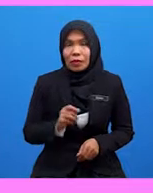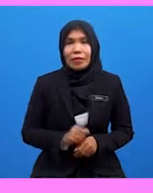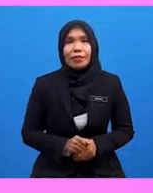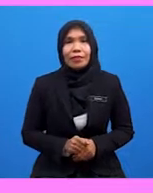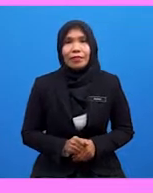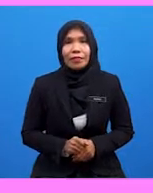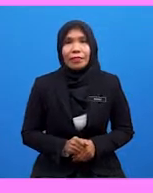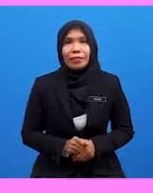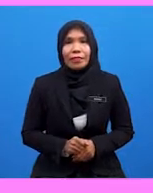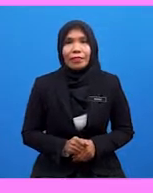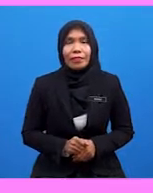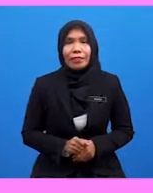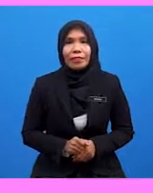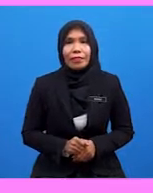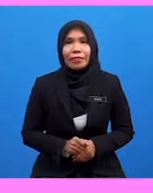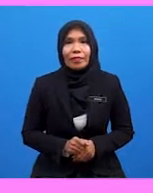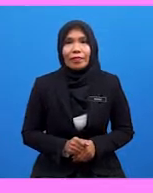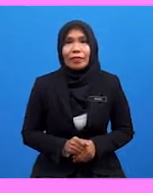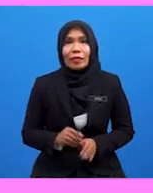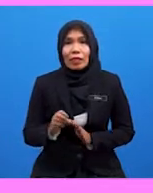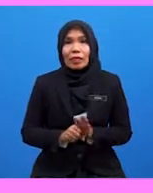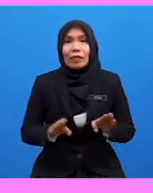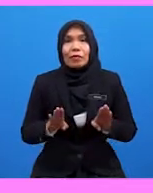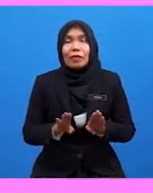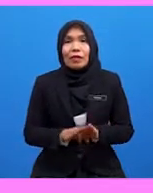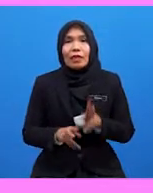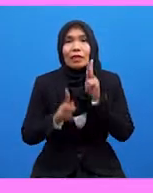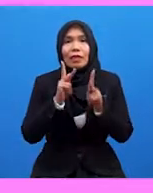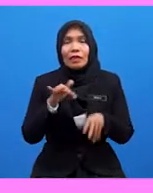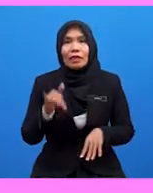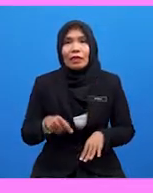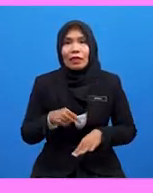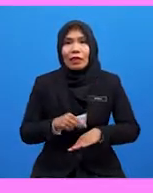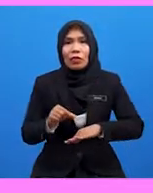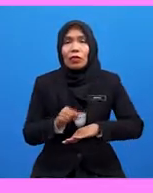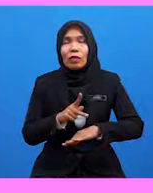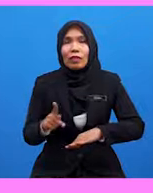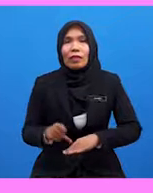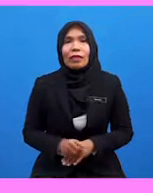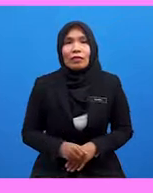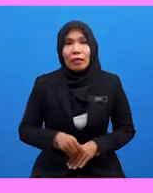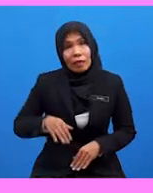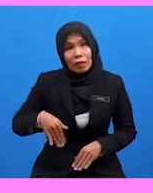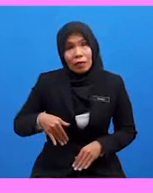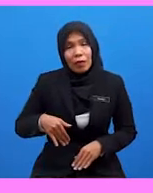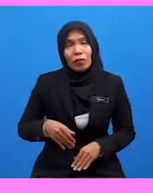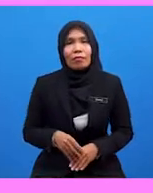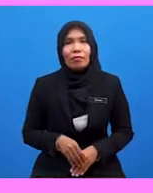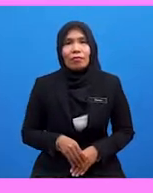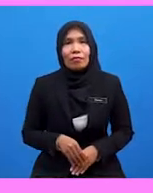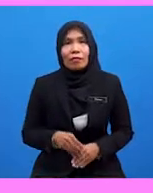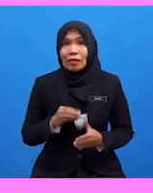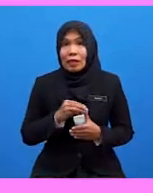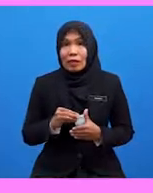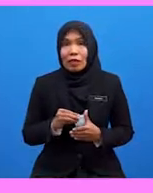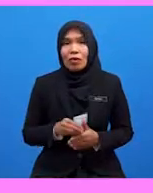prafrasa dan pascafrasa adalah sebagai kata yang digunakan sebelum atau selepas frasa.